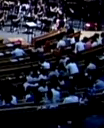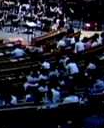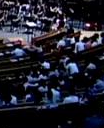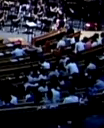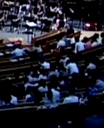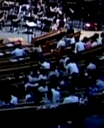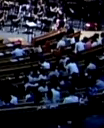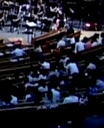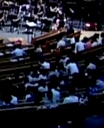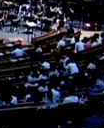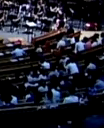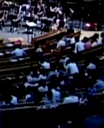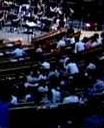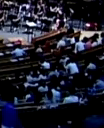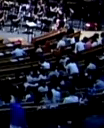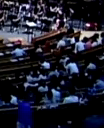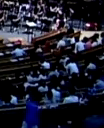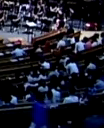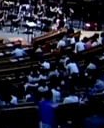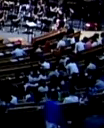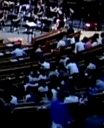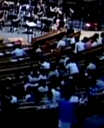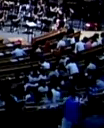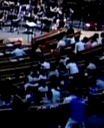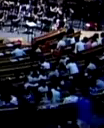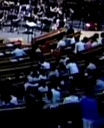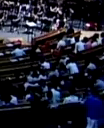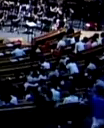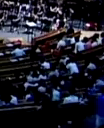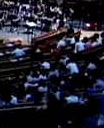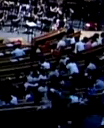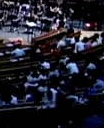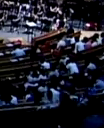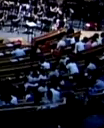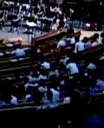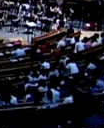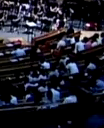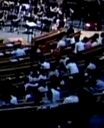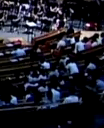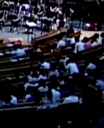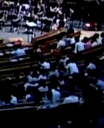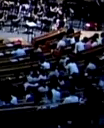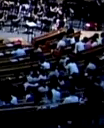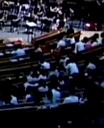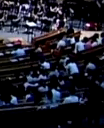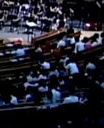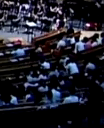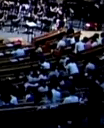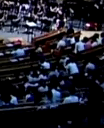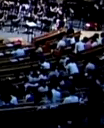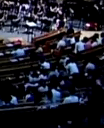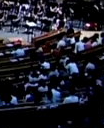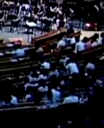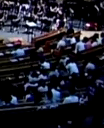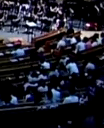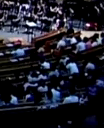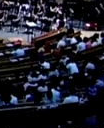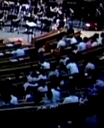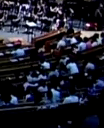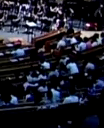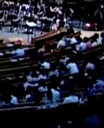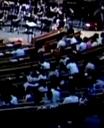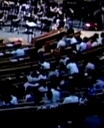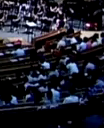사모하며 발급한 성도들의 심령에 주위에 은혜를 더하여 주시기를 원하고 하나님의 놀라우신 은혜를 사랑하는